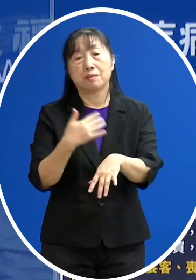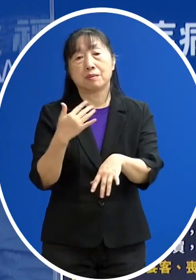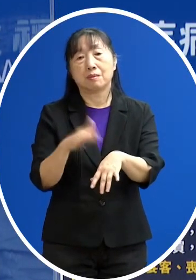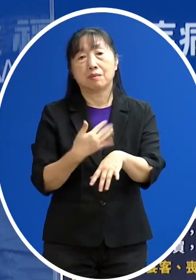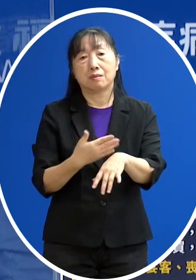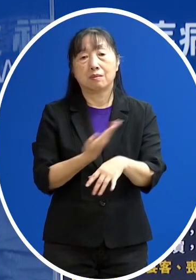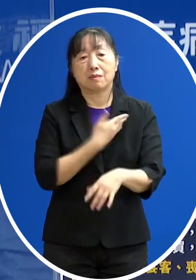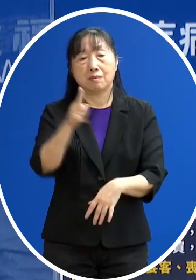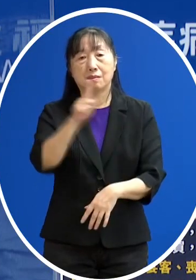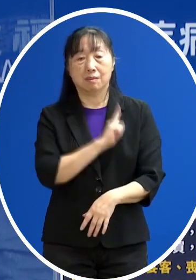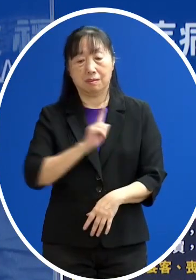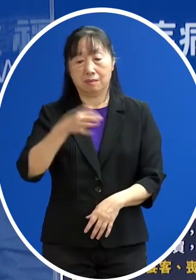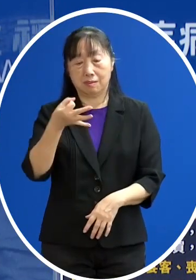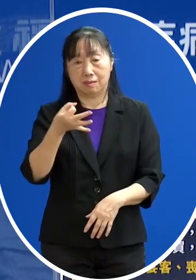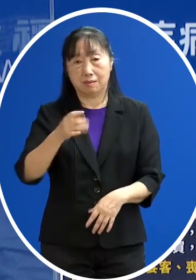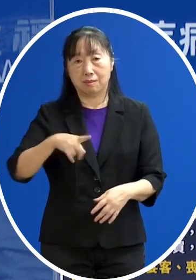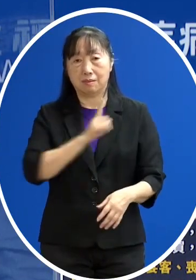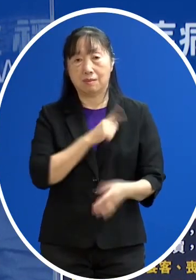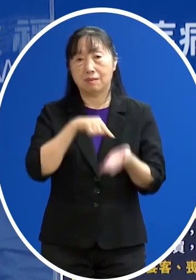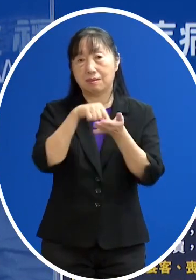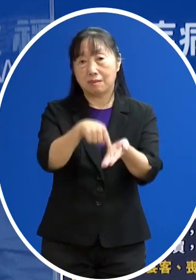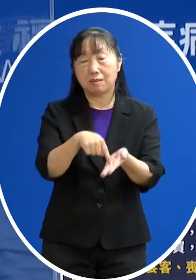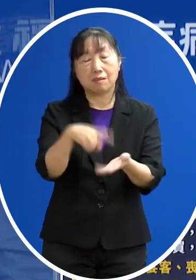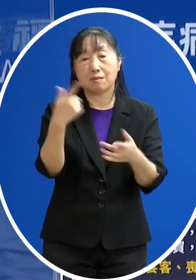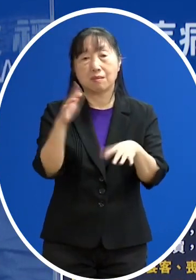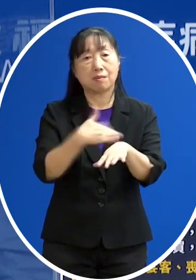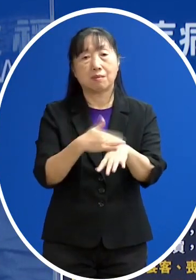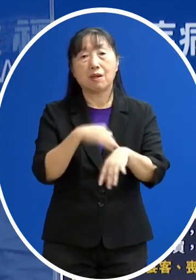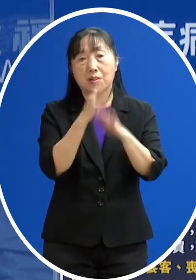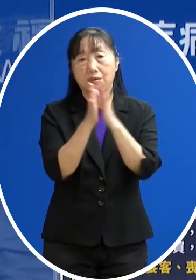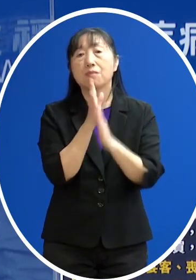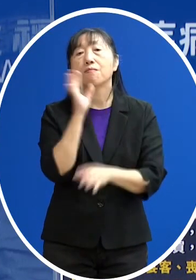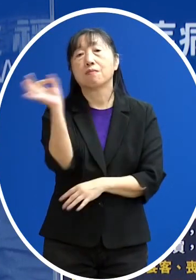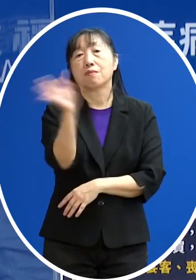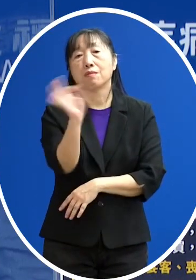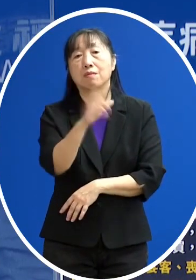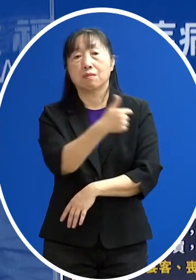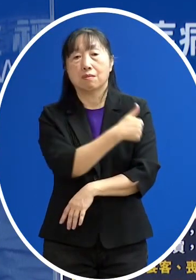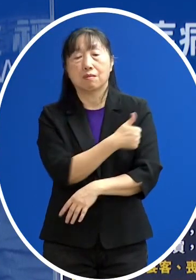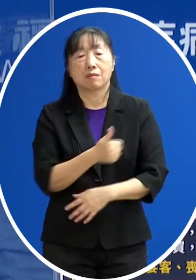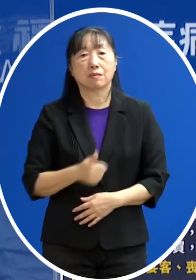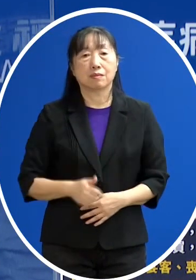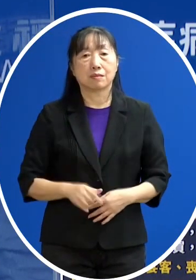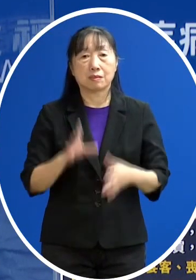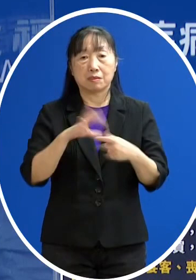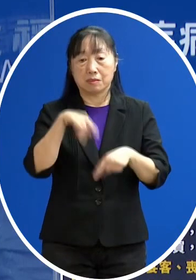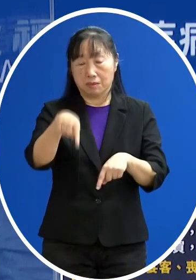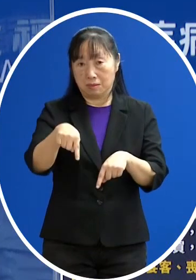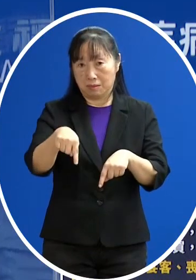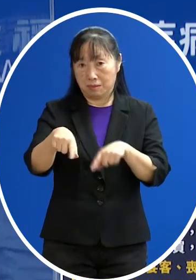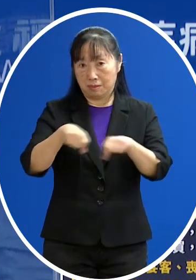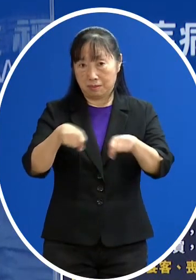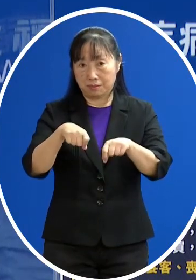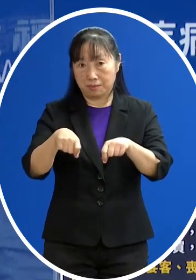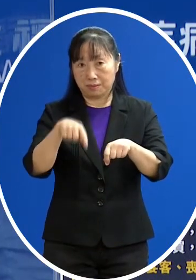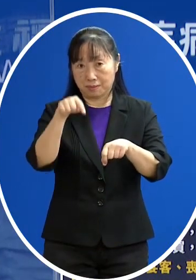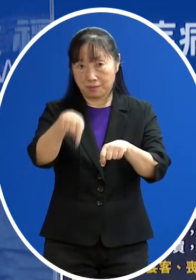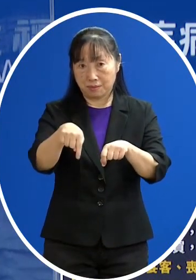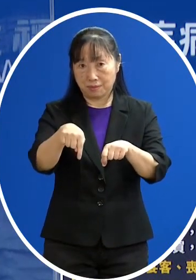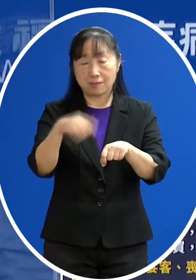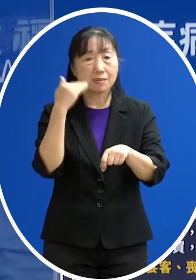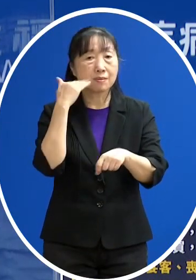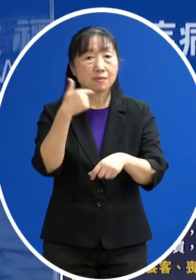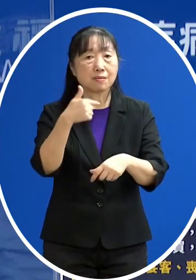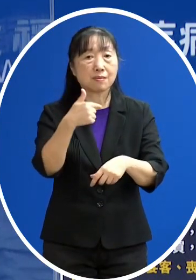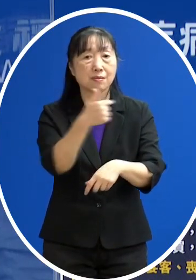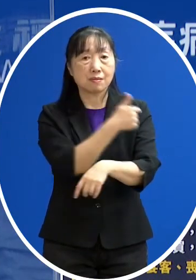开放自费施打。那大概全部用公费的体系，所以在这样的一个架构里面，在疫苗量，我们当